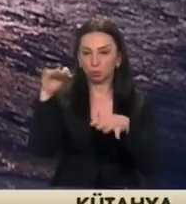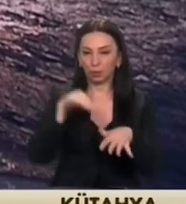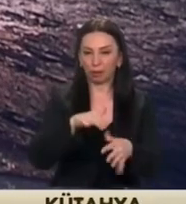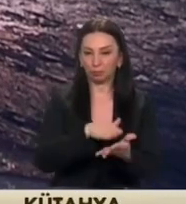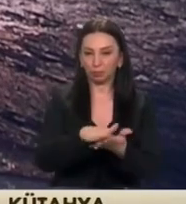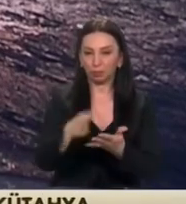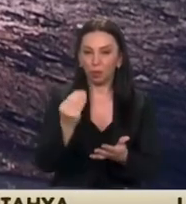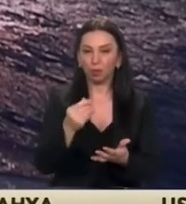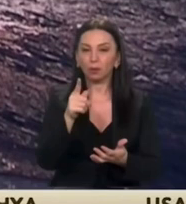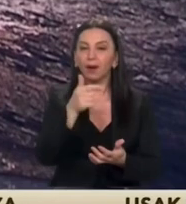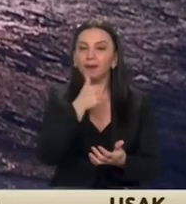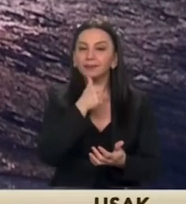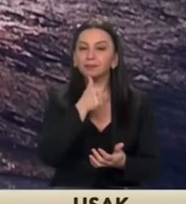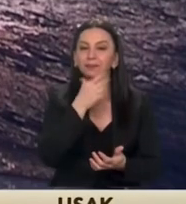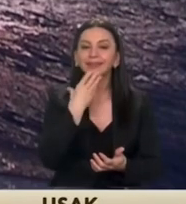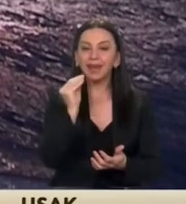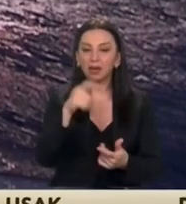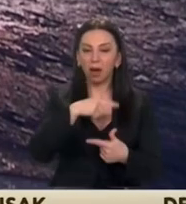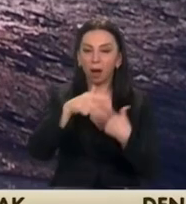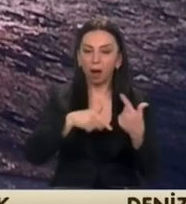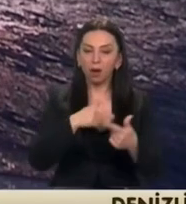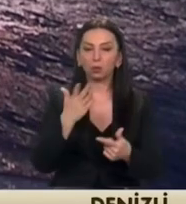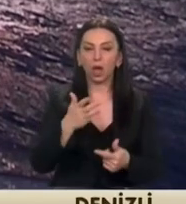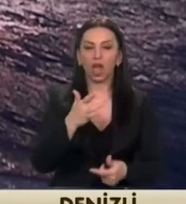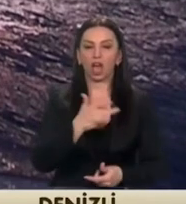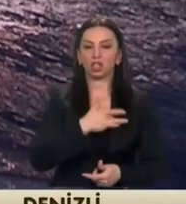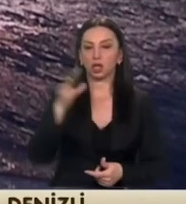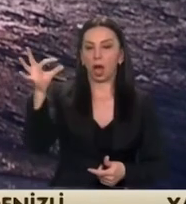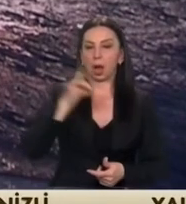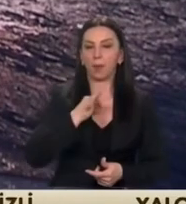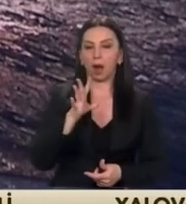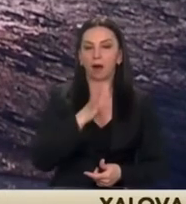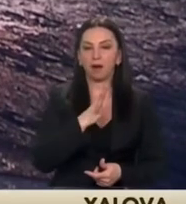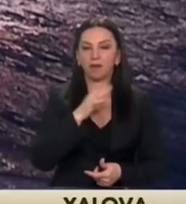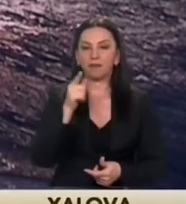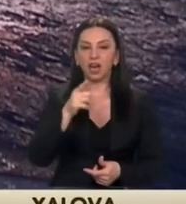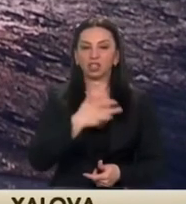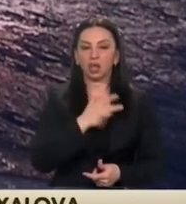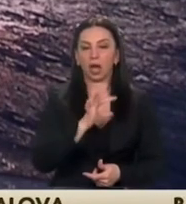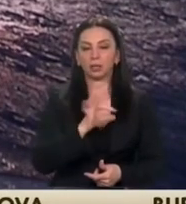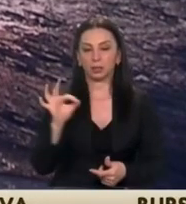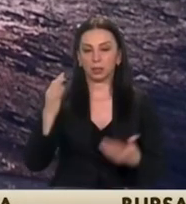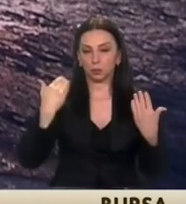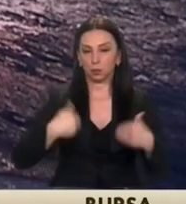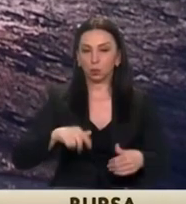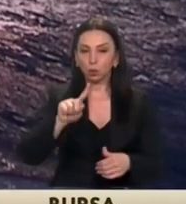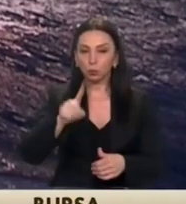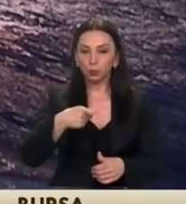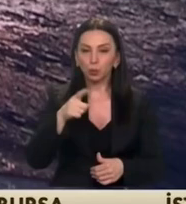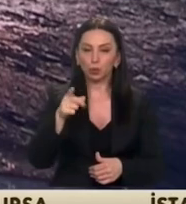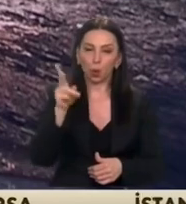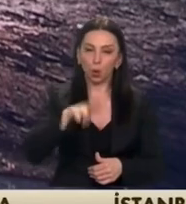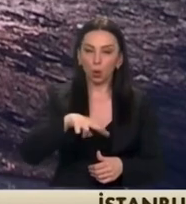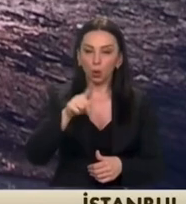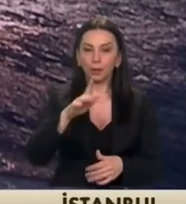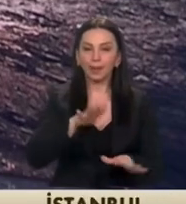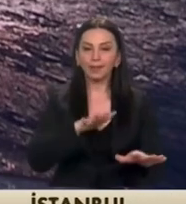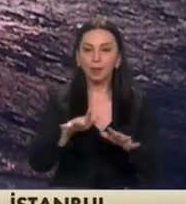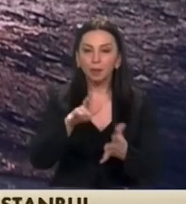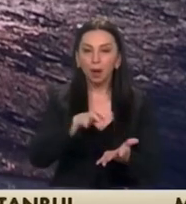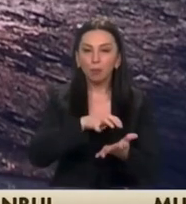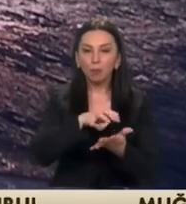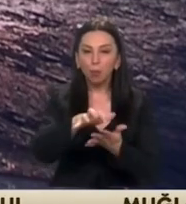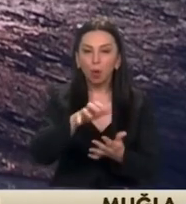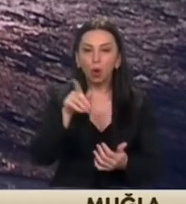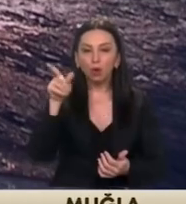Ergün vardı ya, aranıyordu. Maalesef acı haber geldi. Tahmin edildiği gibi cansız bedenine ulaşıldı. Deprem bölgesinde de enkaz